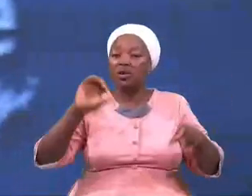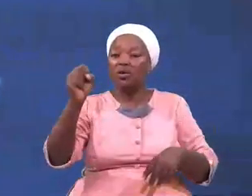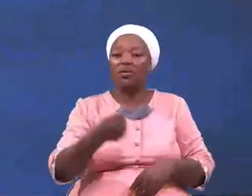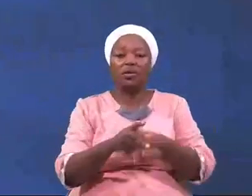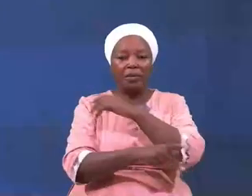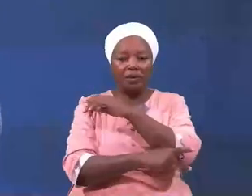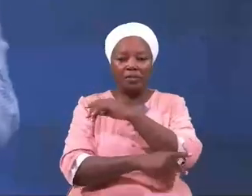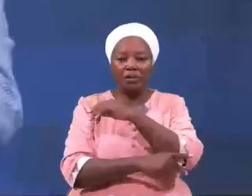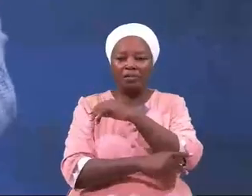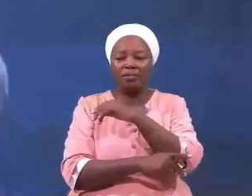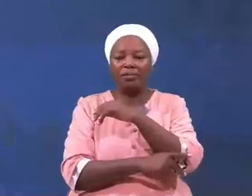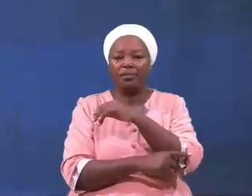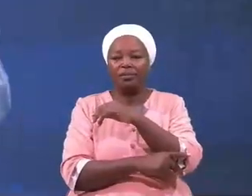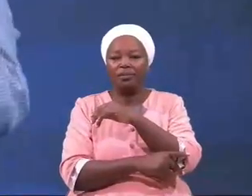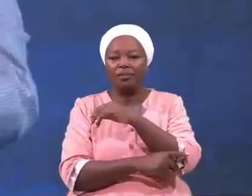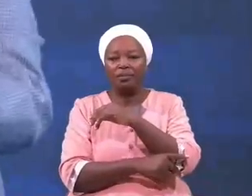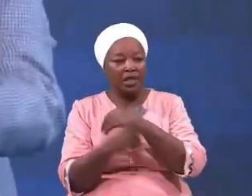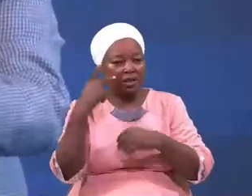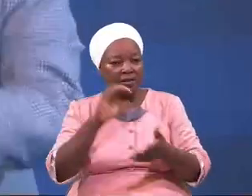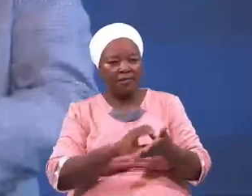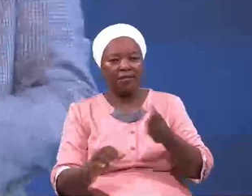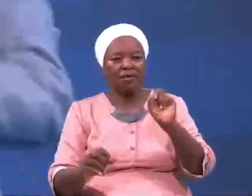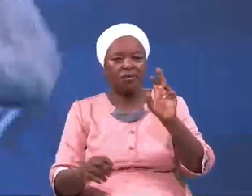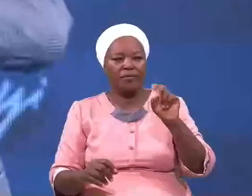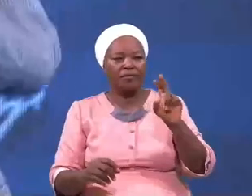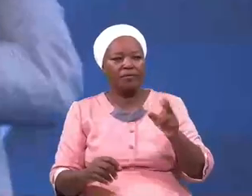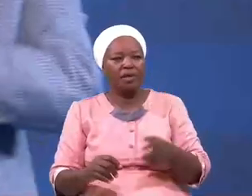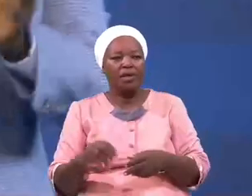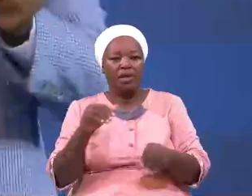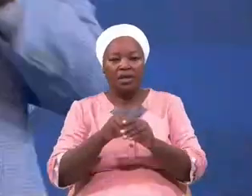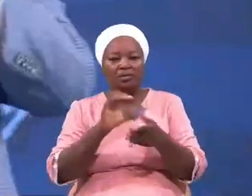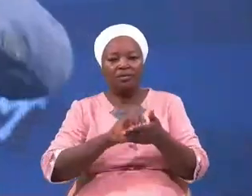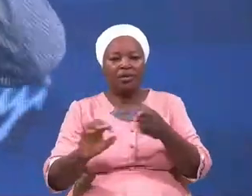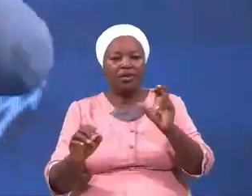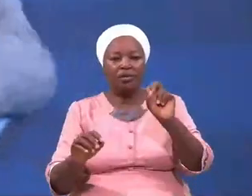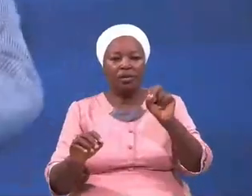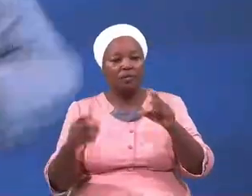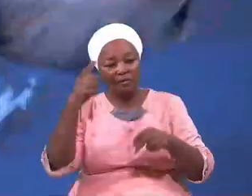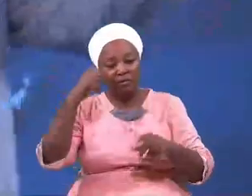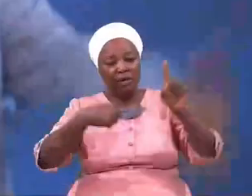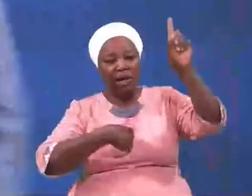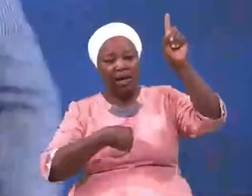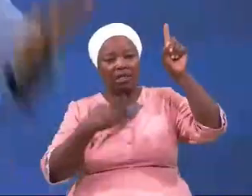C'est la Pâque de l'Éternel. Bon, le verset 12.